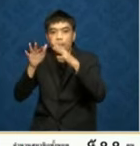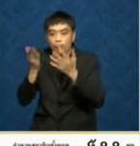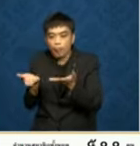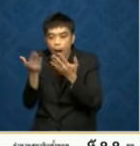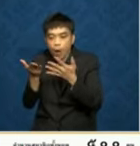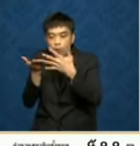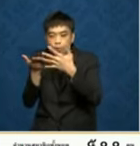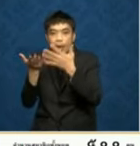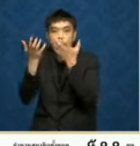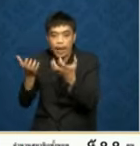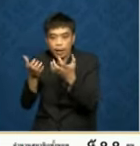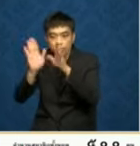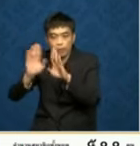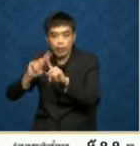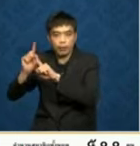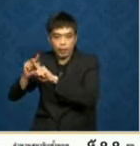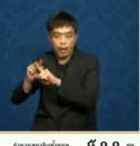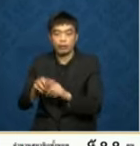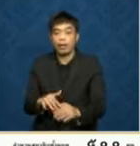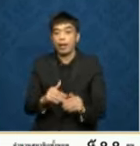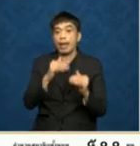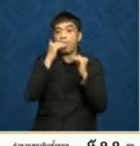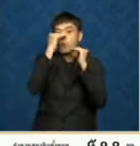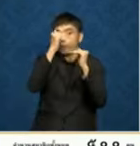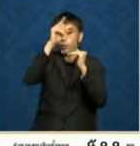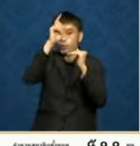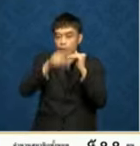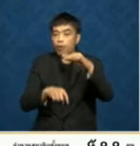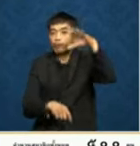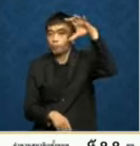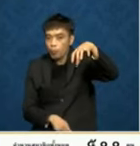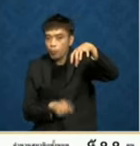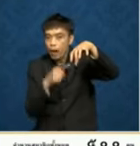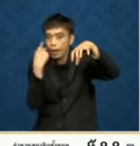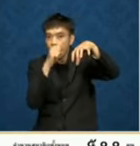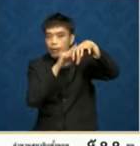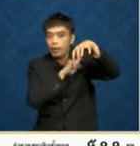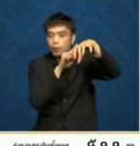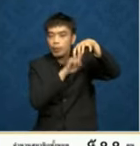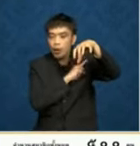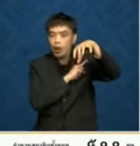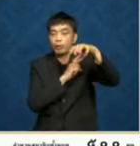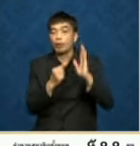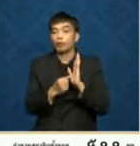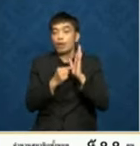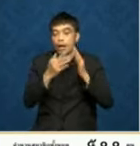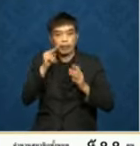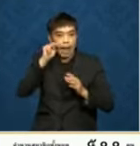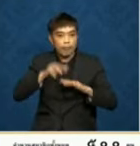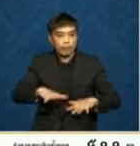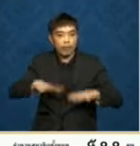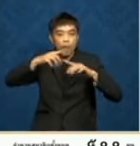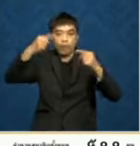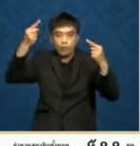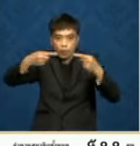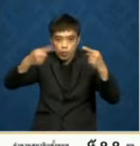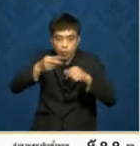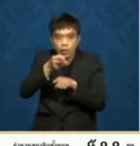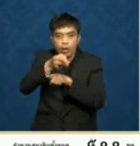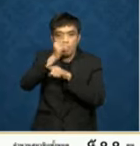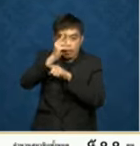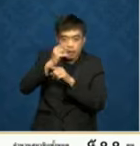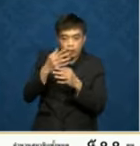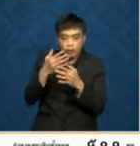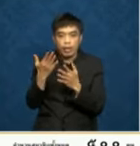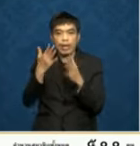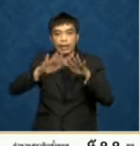่ไปคอการกำหนดนะครับว่าหน่วยงานที่จะรัผดชอบ ตั้แต่ภายสงคามน้ำถ่วม เหตรกาดยิ หไมแตเด็หายหน่วยงาน